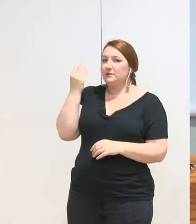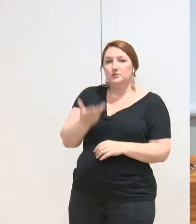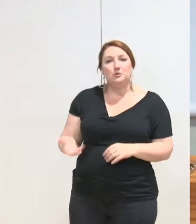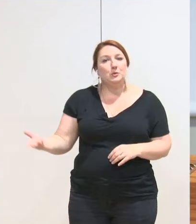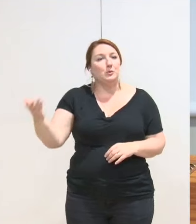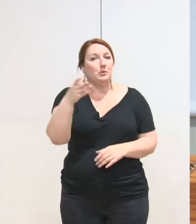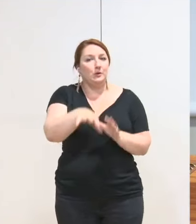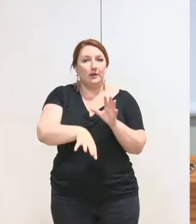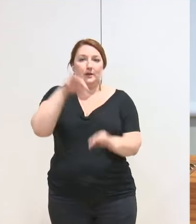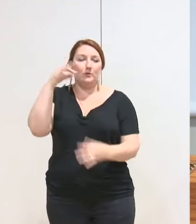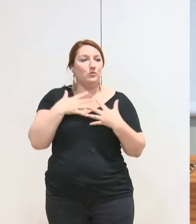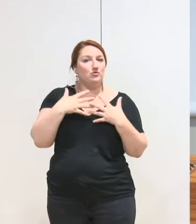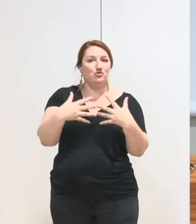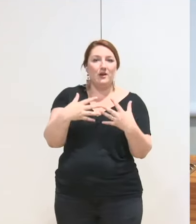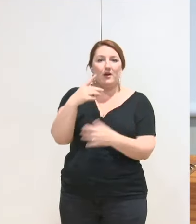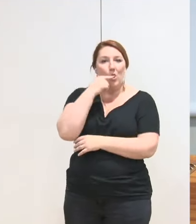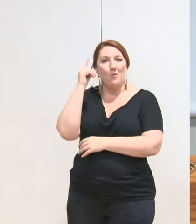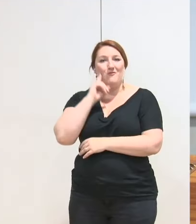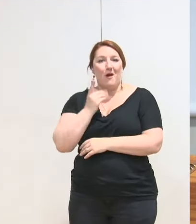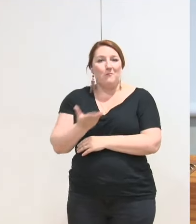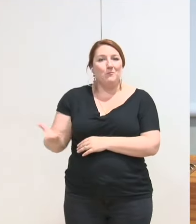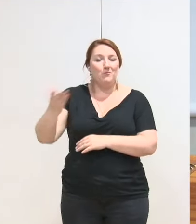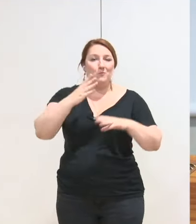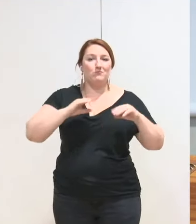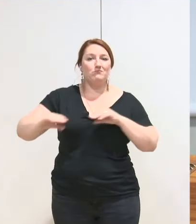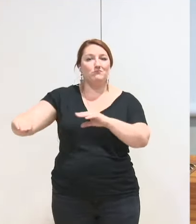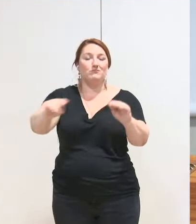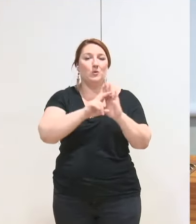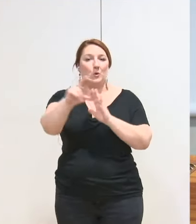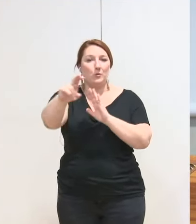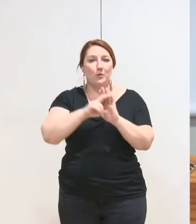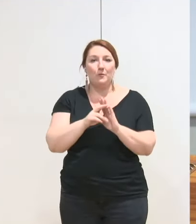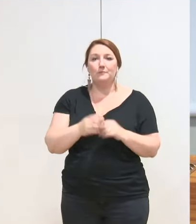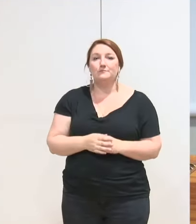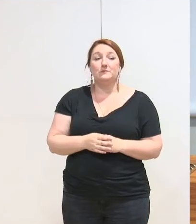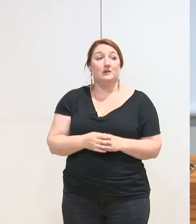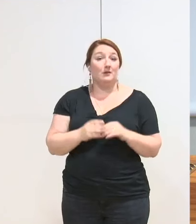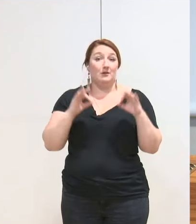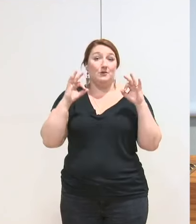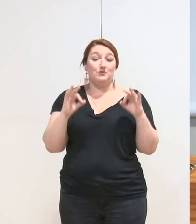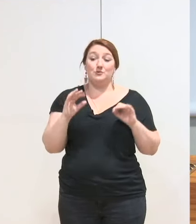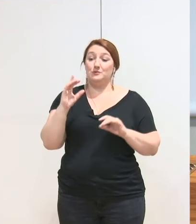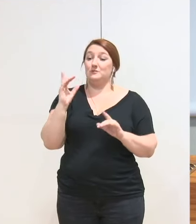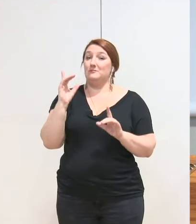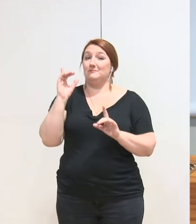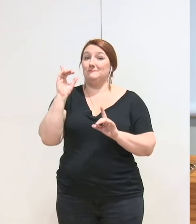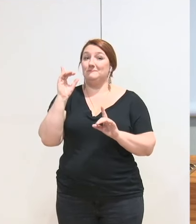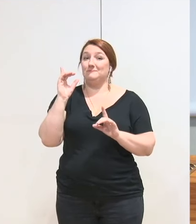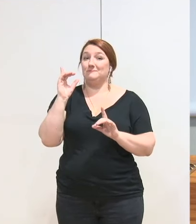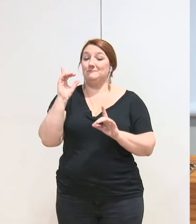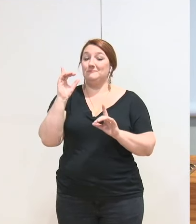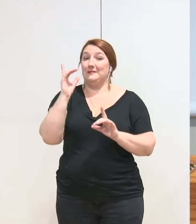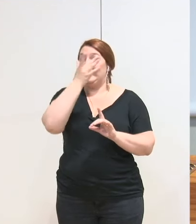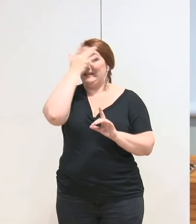grenaubois et chers grenoblois le conseil municipal d'aujourd'hui arrive en même temps que l'été et cette année encore l'été